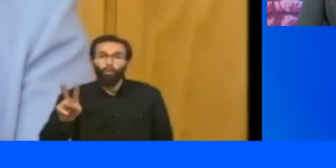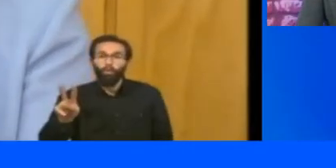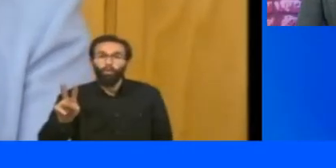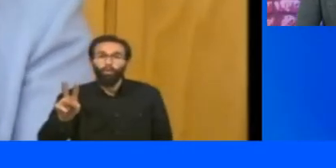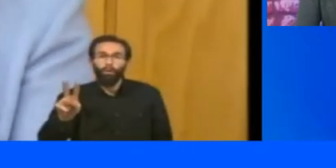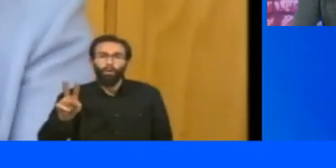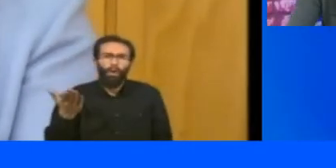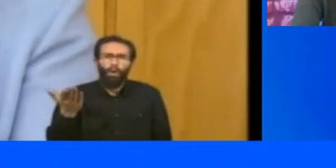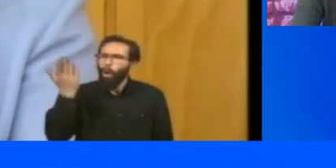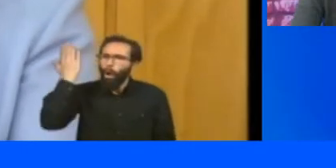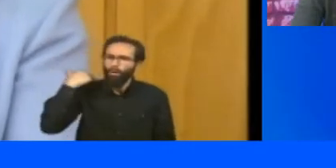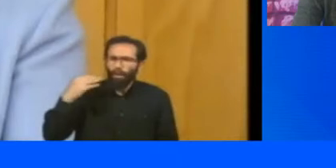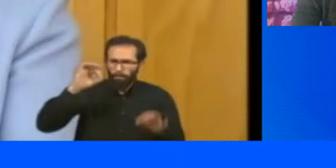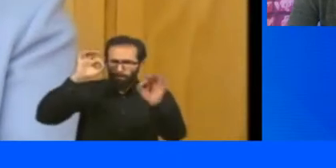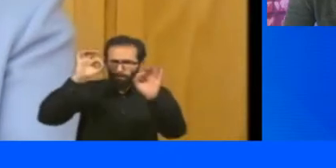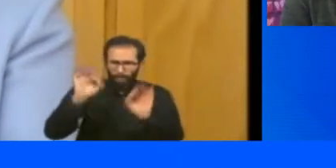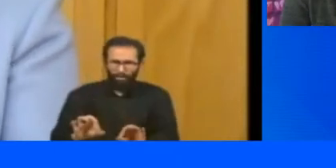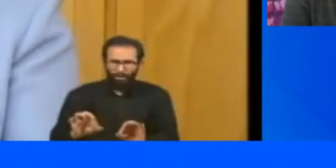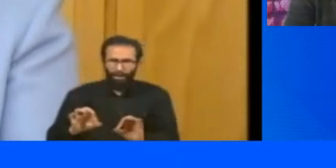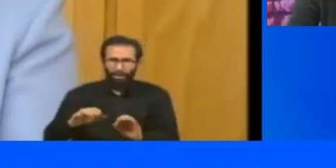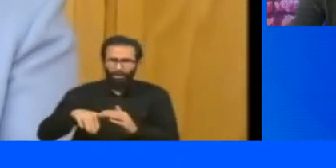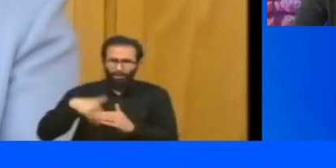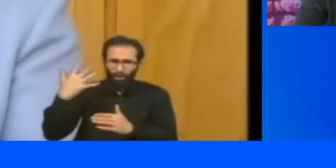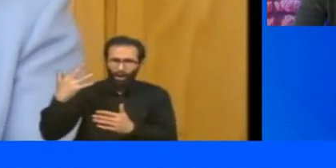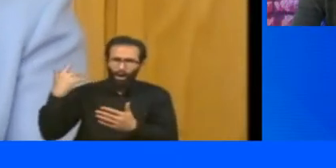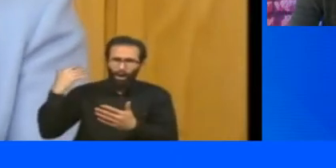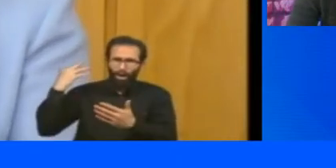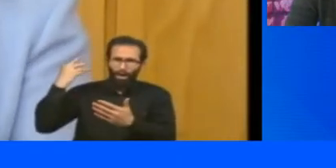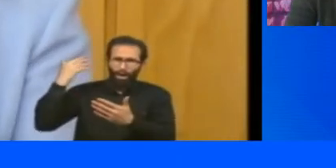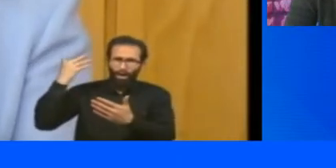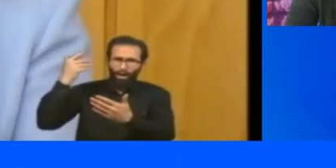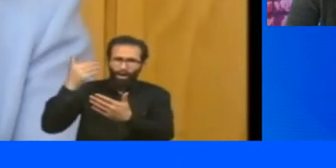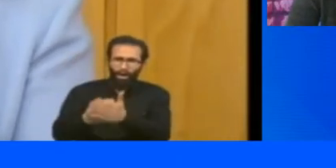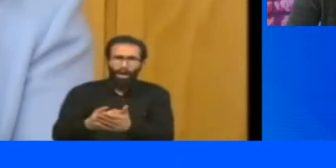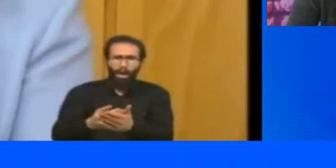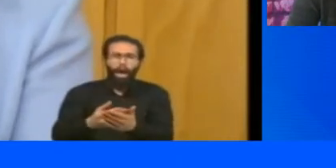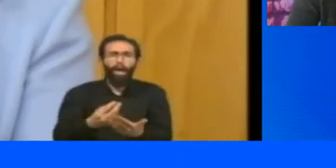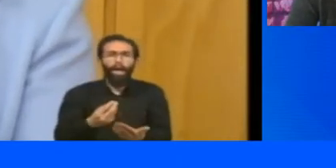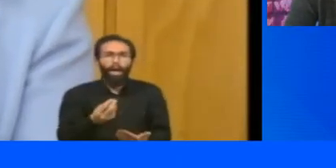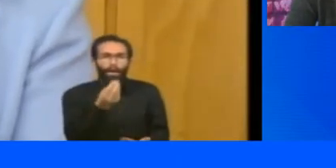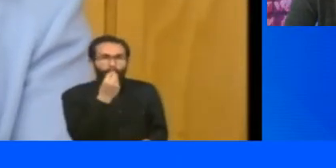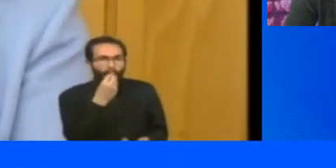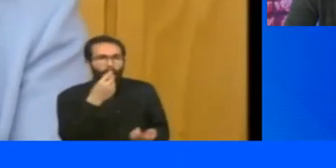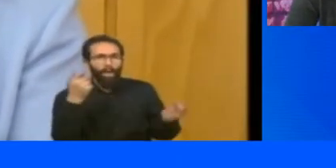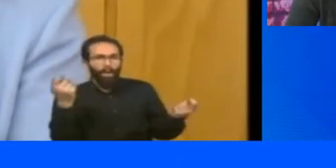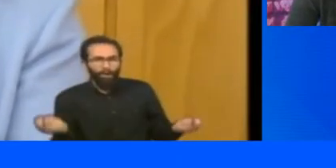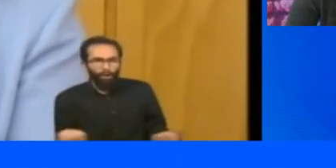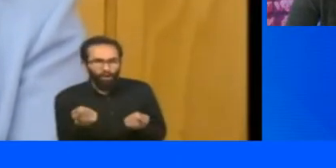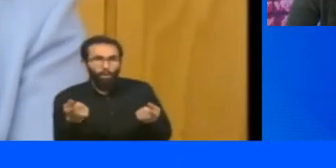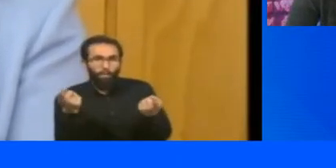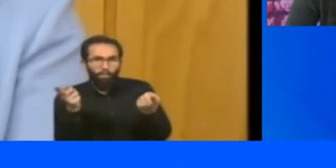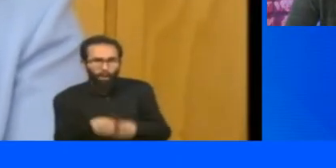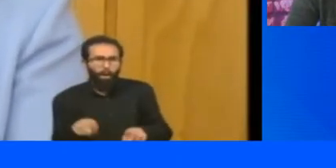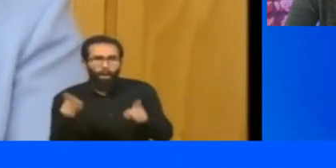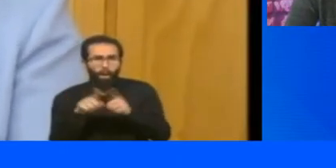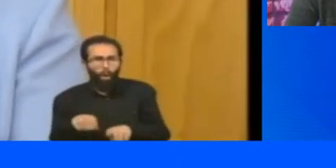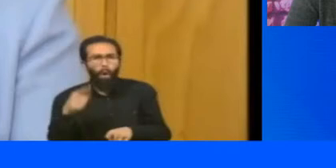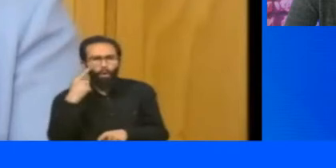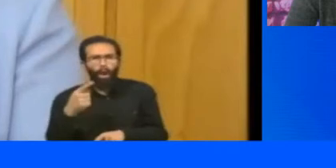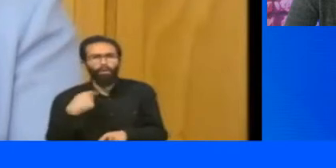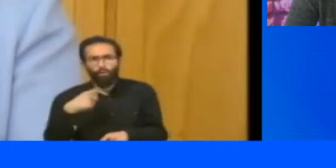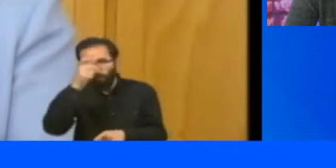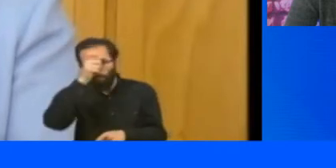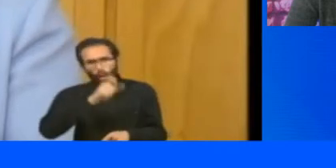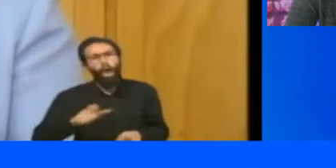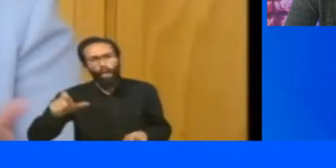Karadeniz'de devam eden aş ve iş buluşmalarımızı Türkiye'nin her yerinde sürdürüyoruz, sürdürmeye de